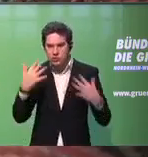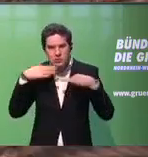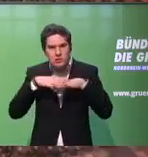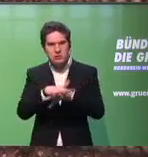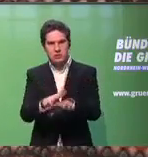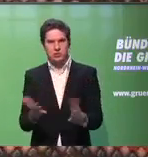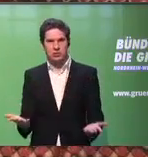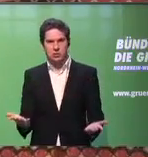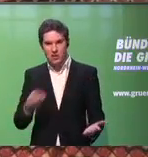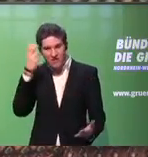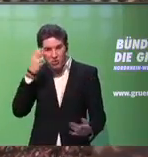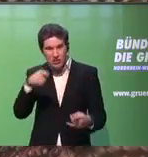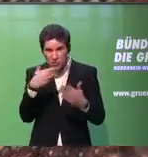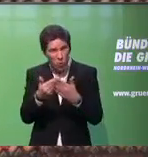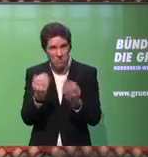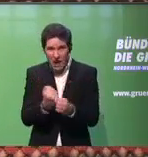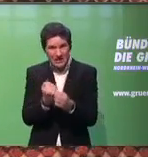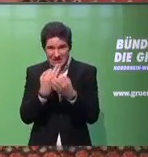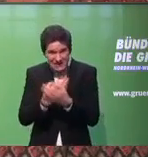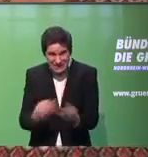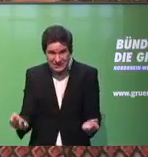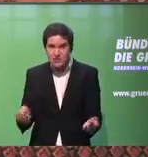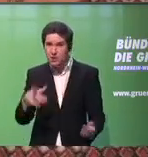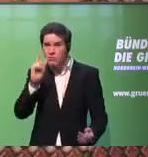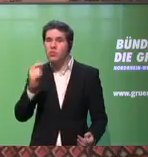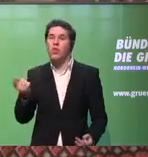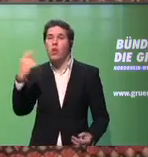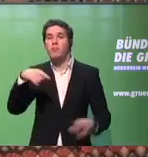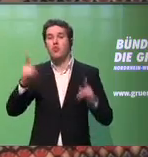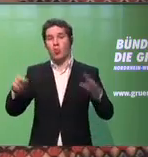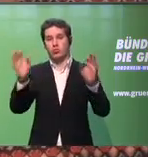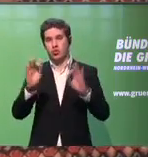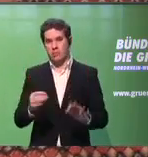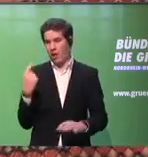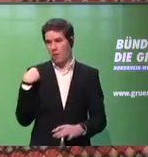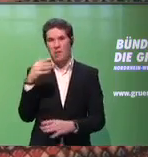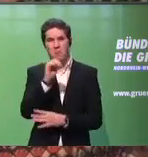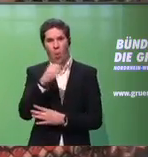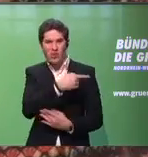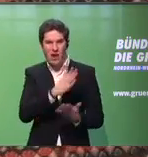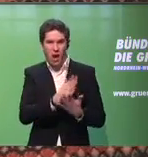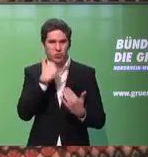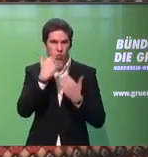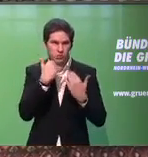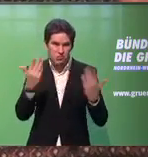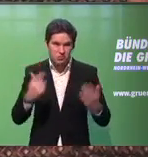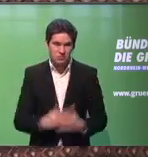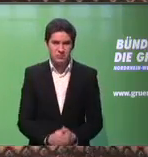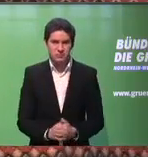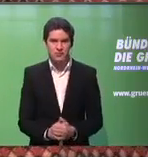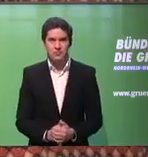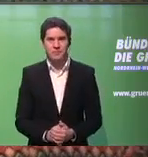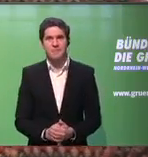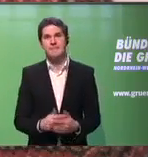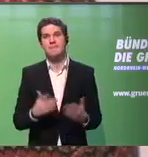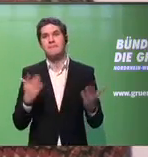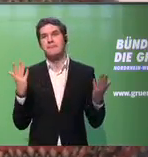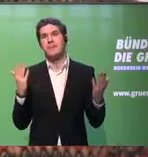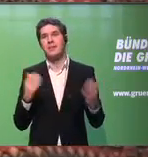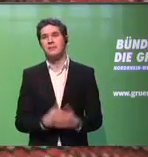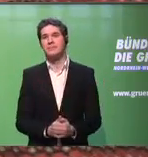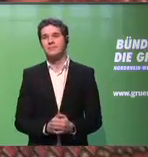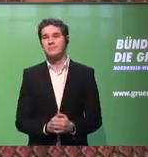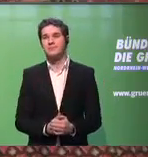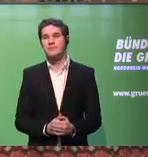Sonst wirkt das nämlich genauso negativ im Zweifelsfall, wie Monika das schon angesprochen hat. Verzicht. Ich